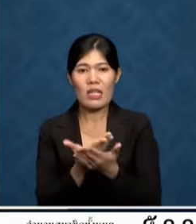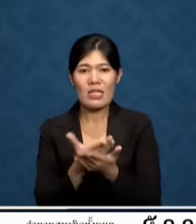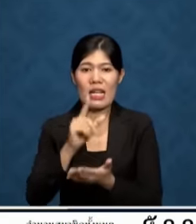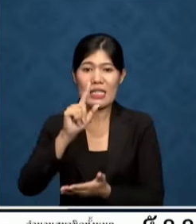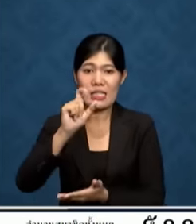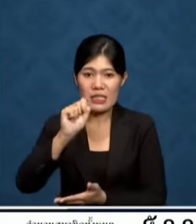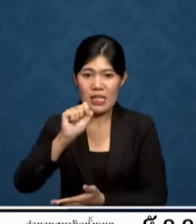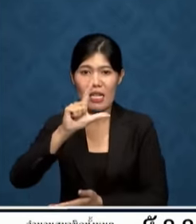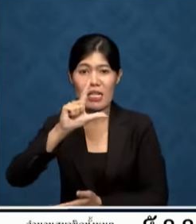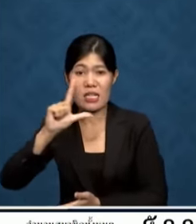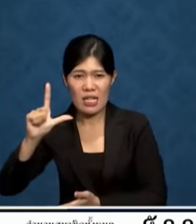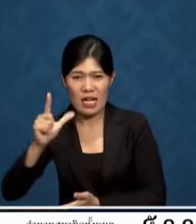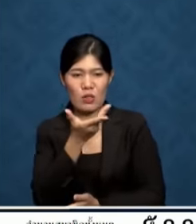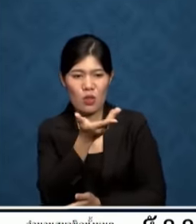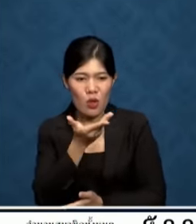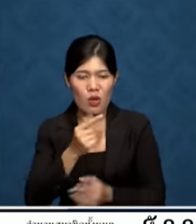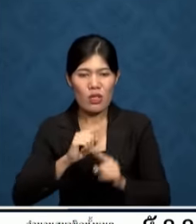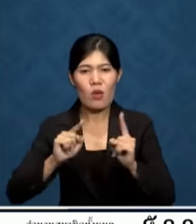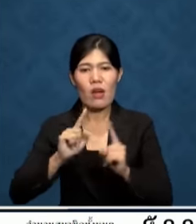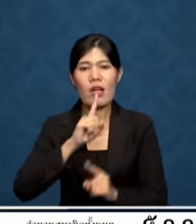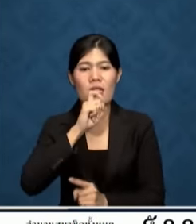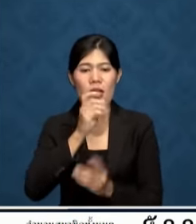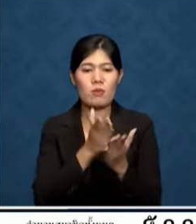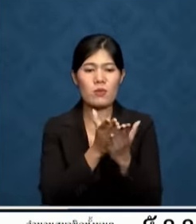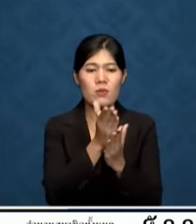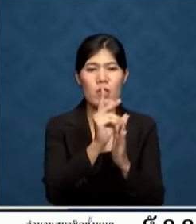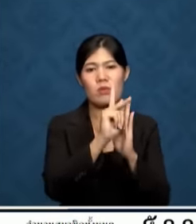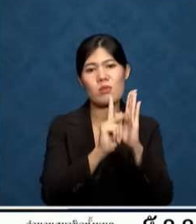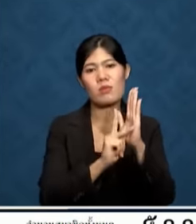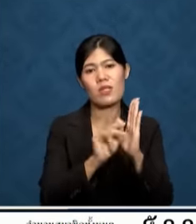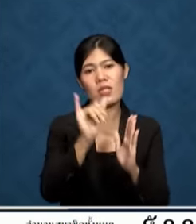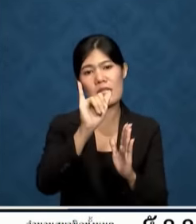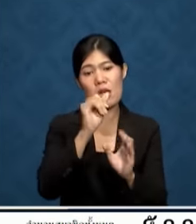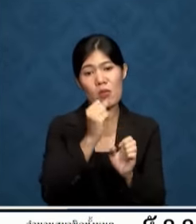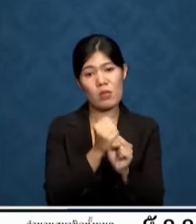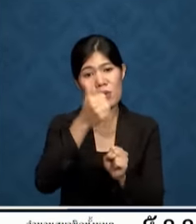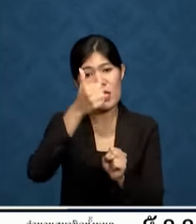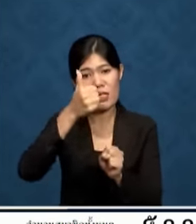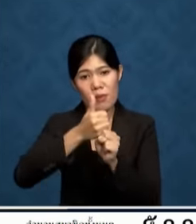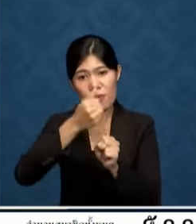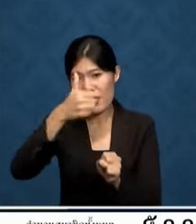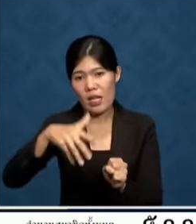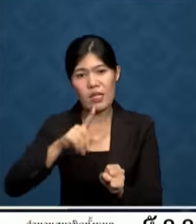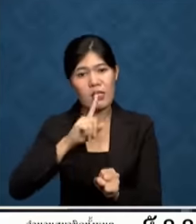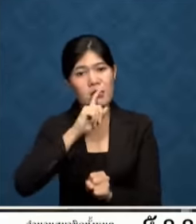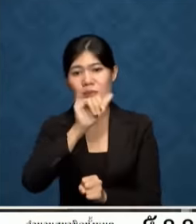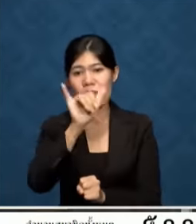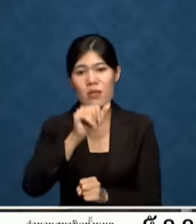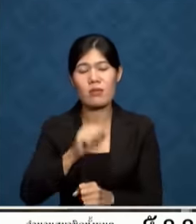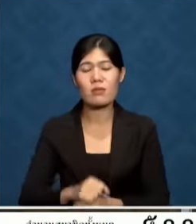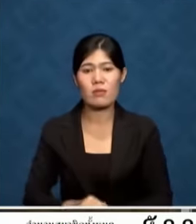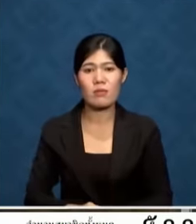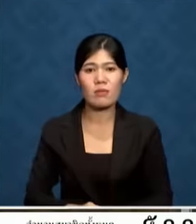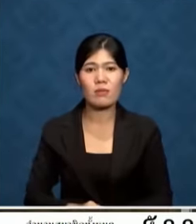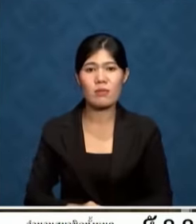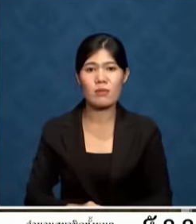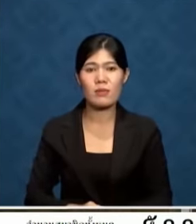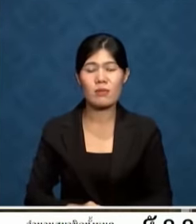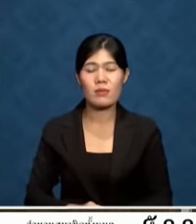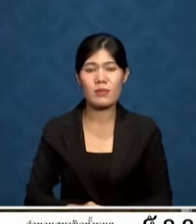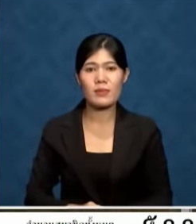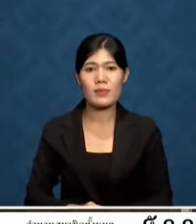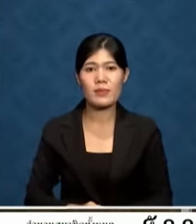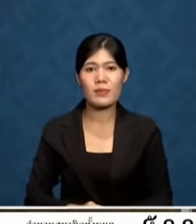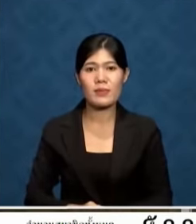สักคำว่าทำได้หรือไม่ที่สำคัญไม่แพ้อันนี้ก็คือว่า